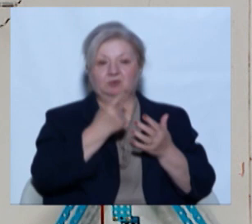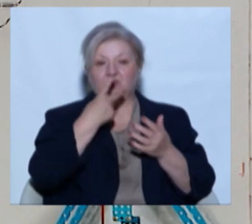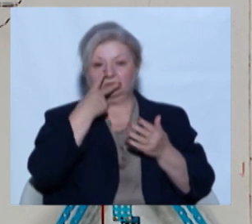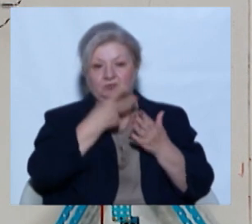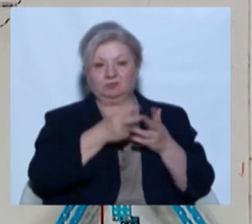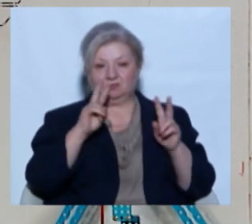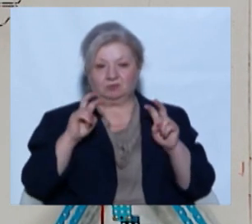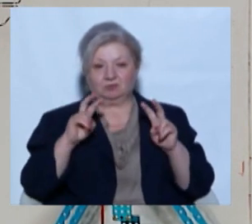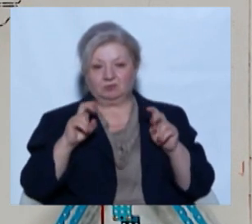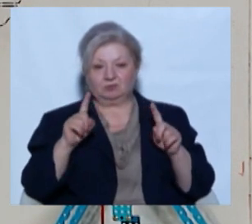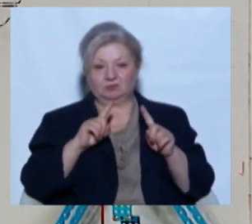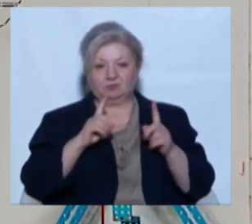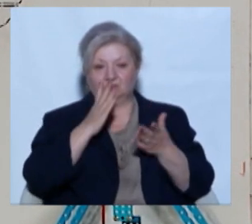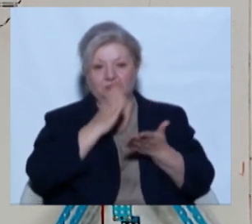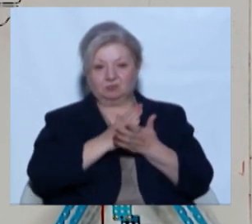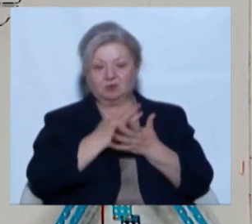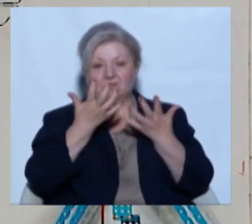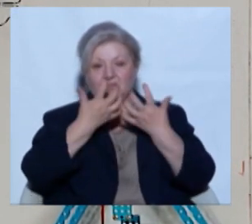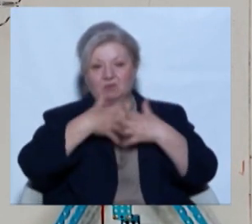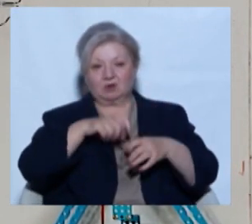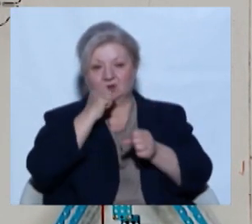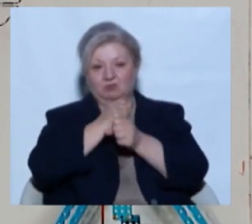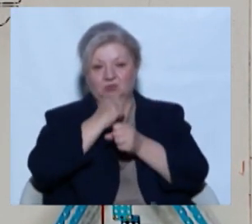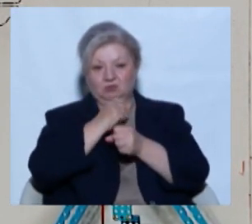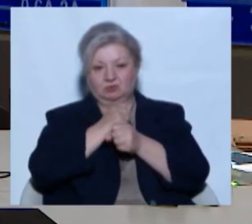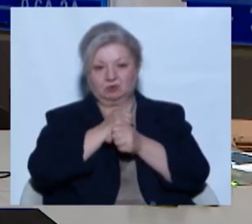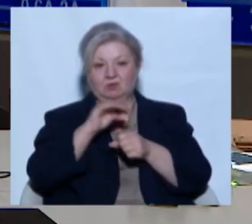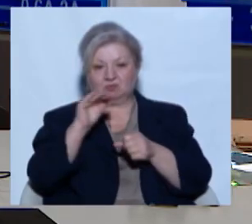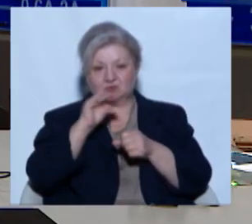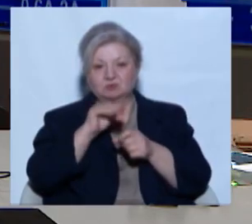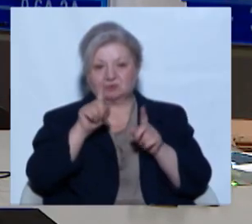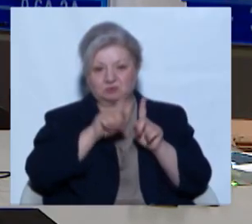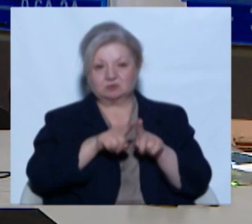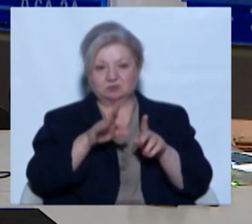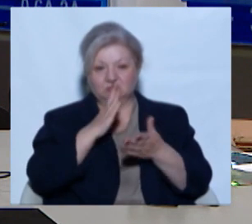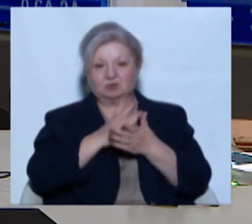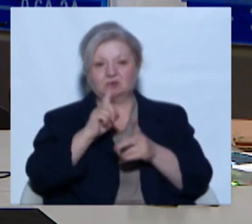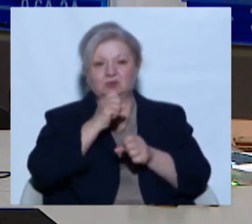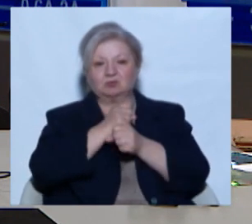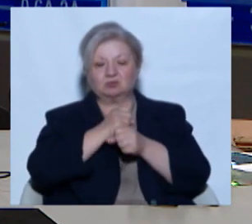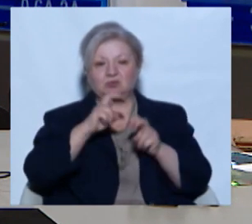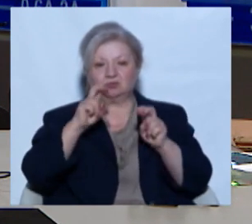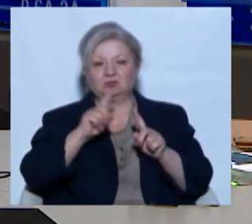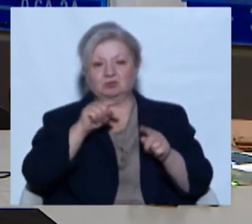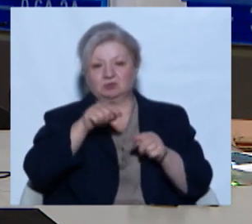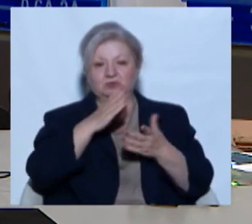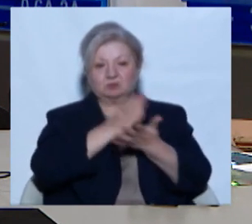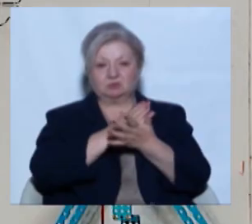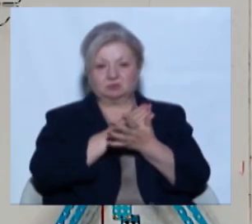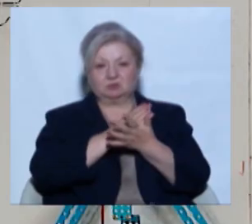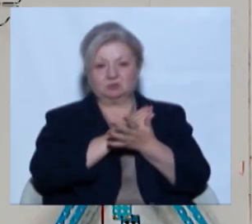განვიხილოთ თემა, რომელსაც ეწოდება მექანიკური მუშაობა. ფიზიკაში საერთოდ მუშაობას რას უწოდებენ? ეს